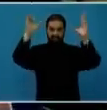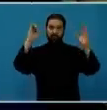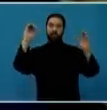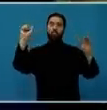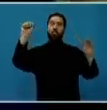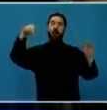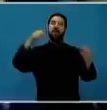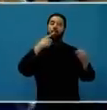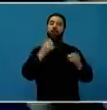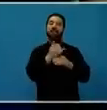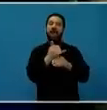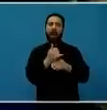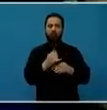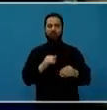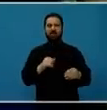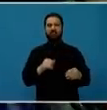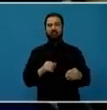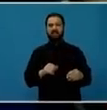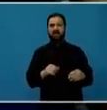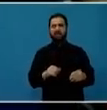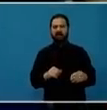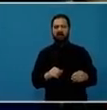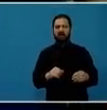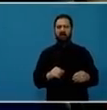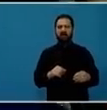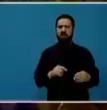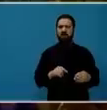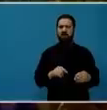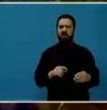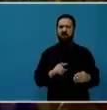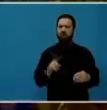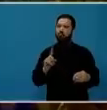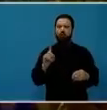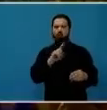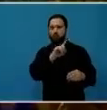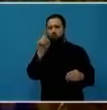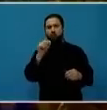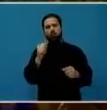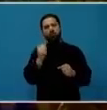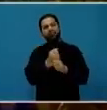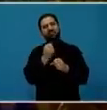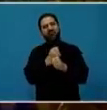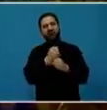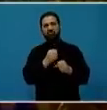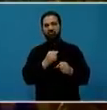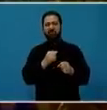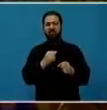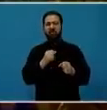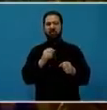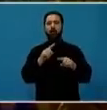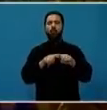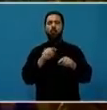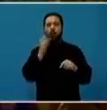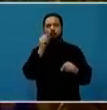pe răstignitorii lui, dar nu face acest lucru din bunătate și îi iartă, așteaptă la rândul